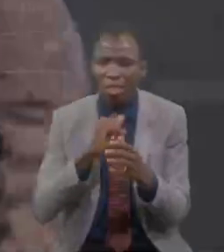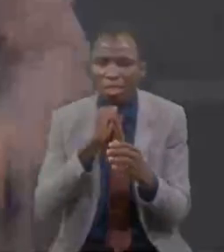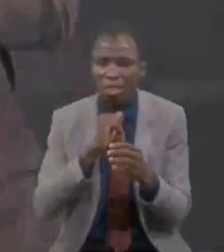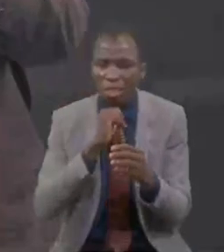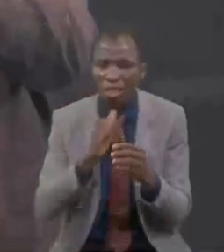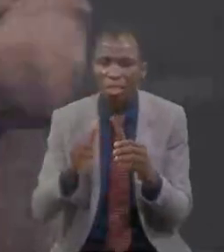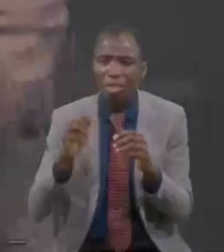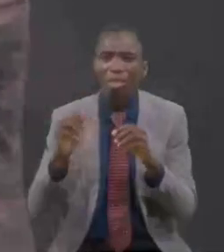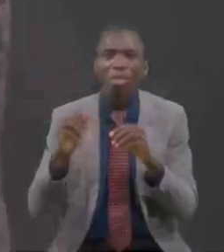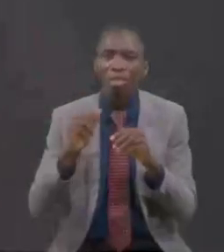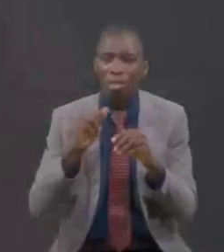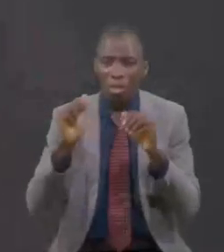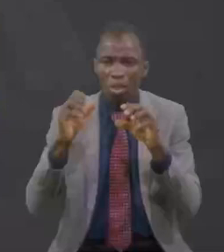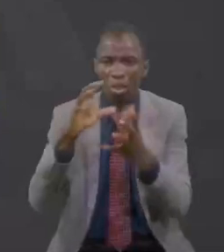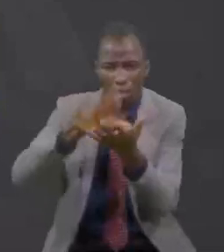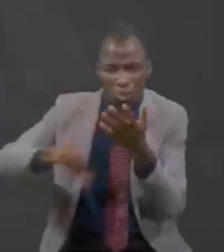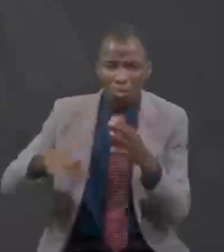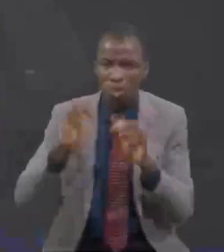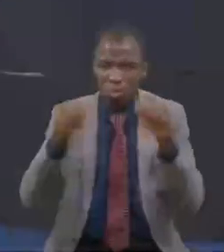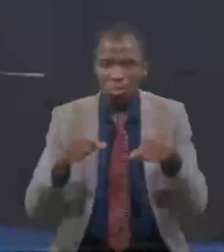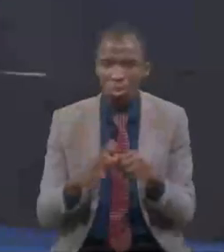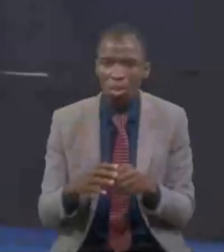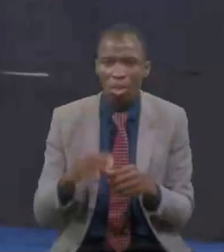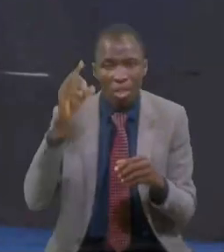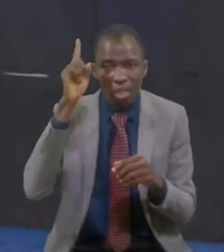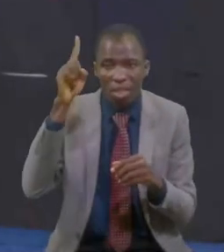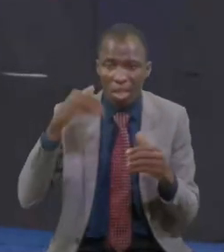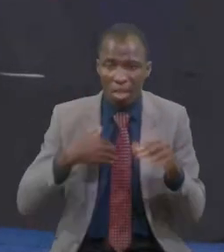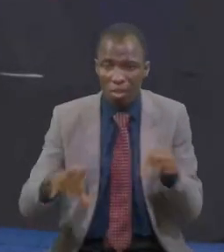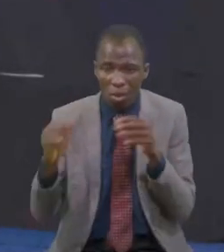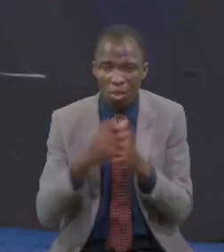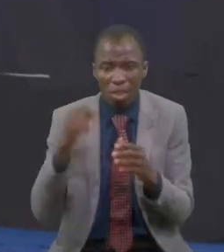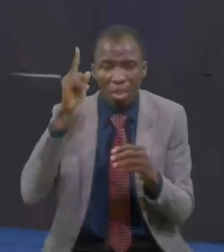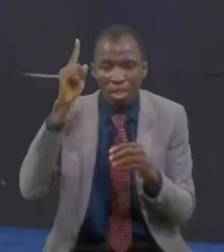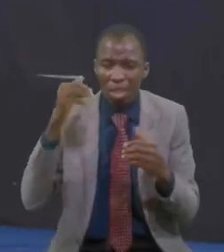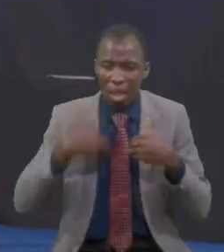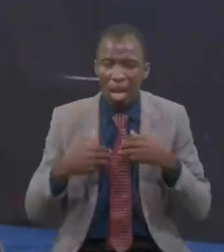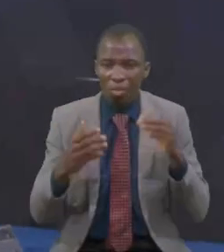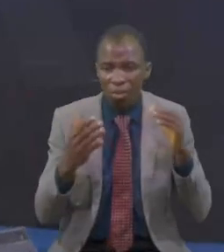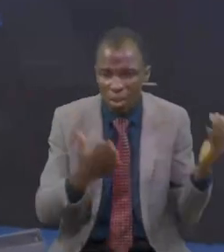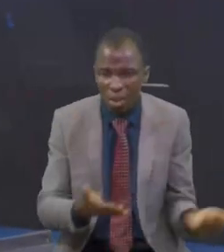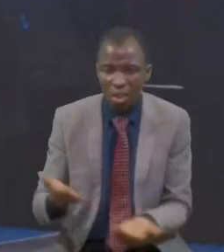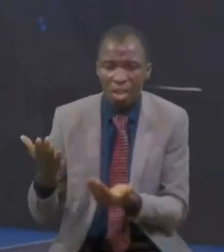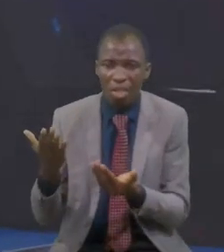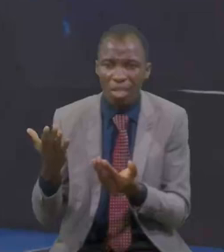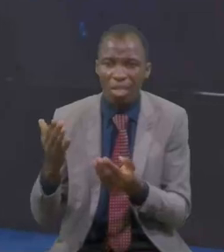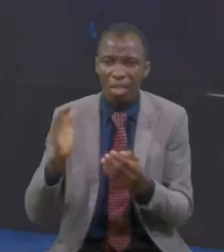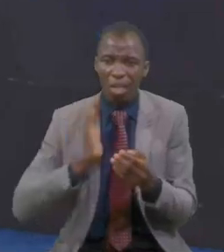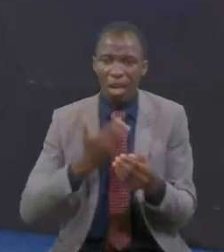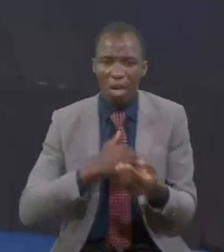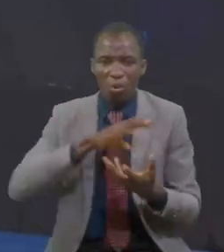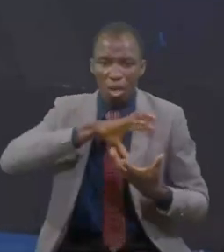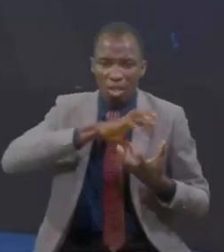inabovible Jésus l'a fait c'estd cependant ce sont nos souffrances qu'il a porté